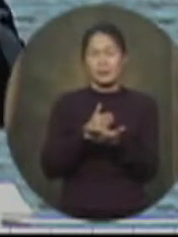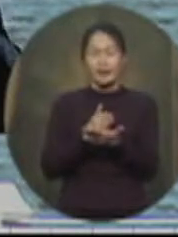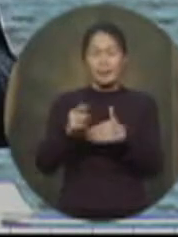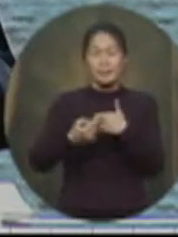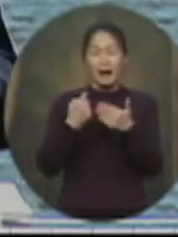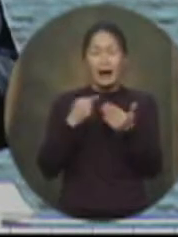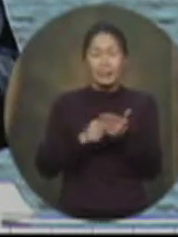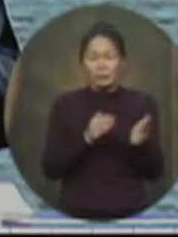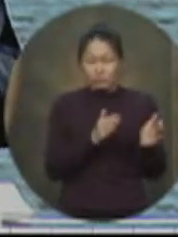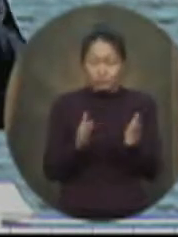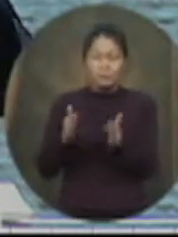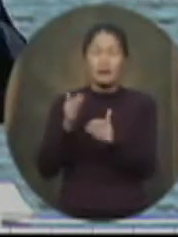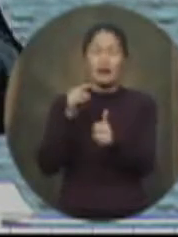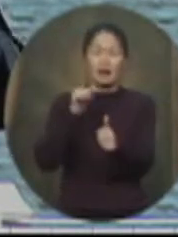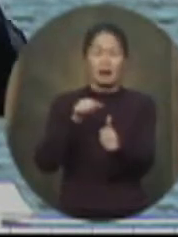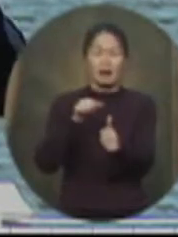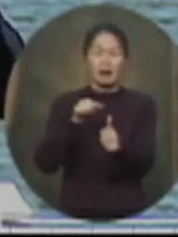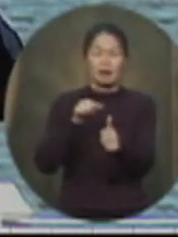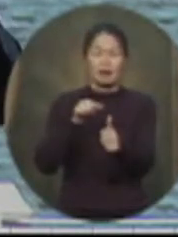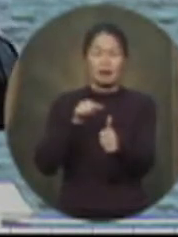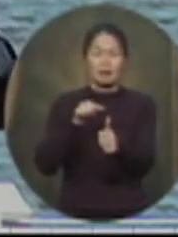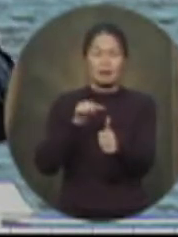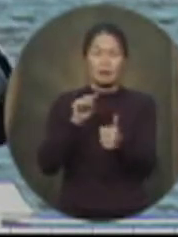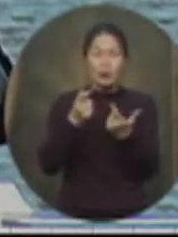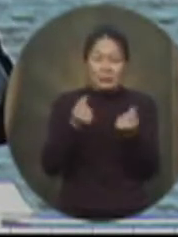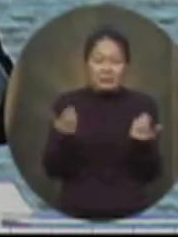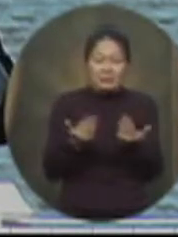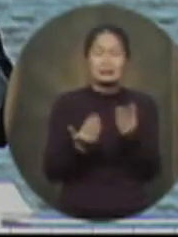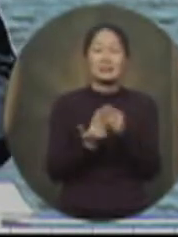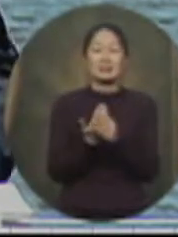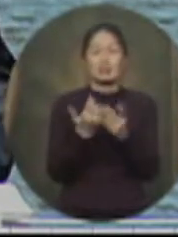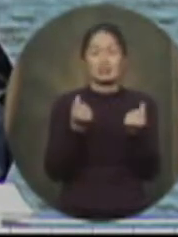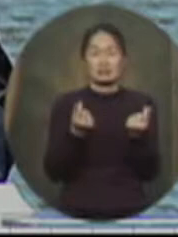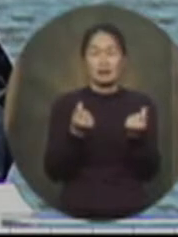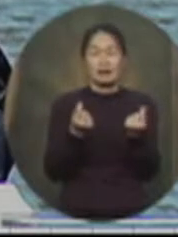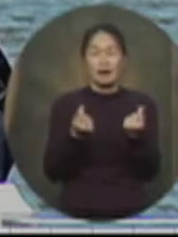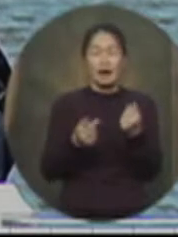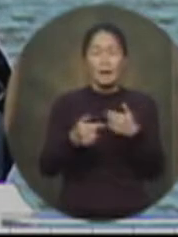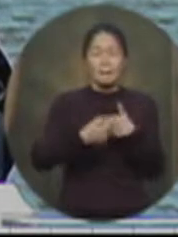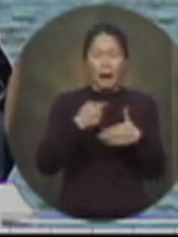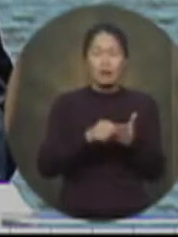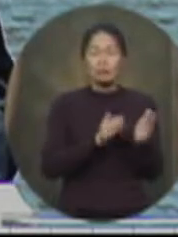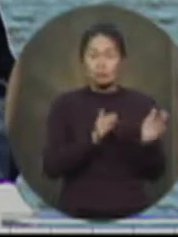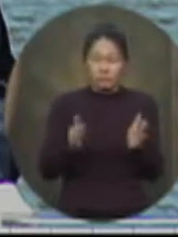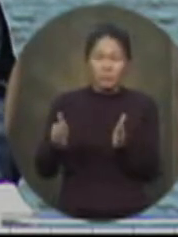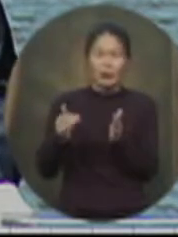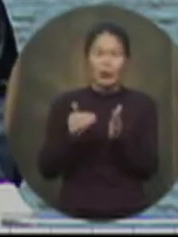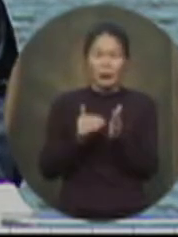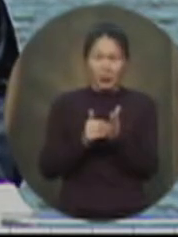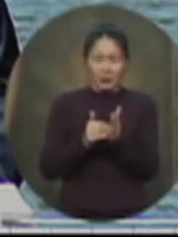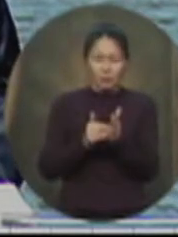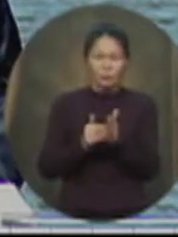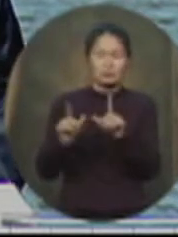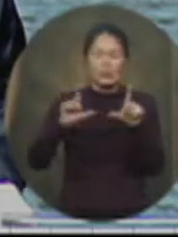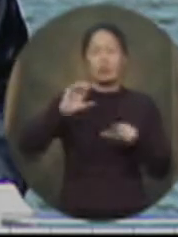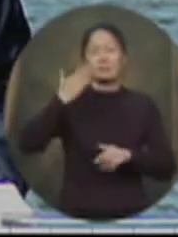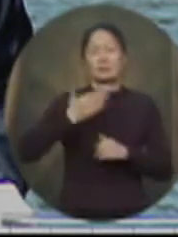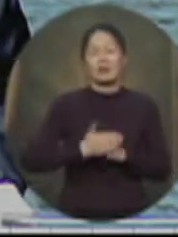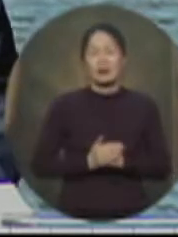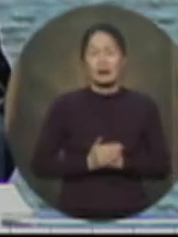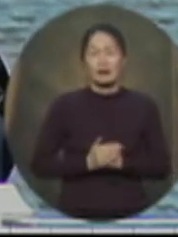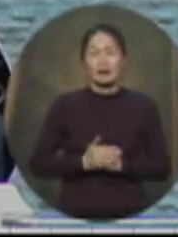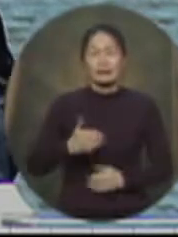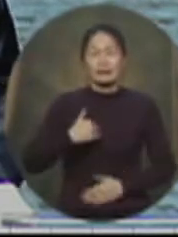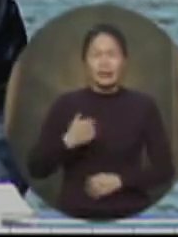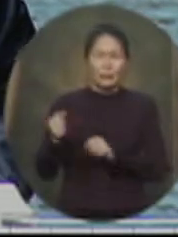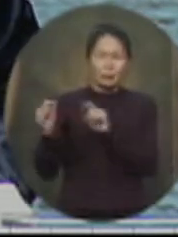마음의 준비를 하라는 거죠 그런 일이 있을 것이다 마음 준비 하고 살아야 합니다 제가